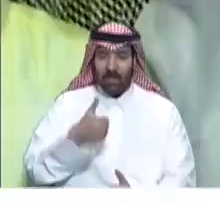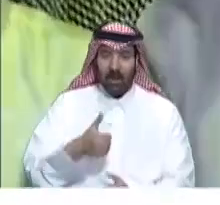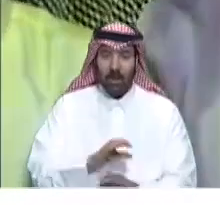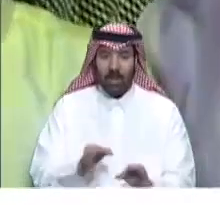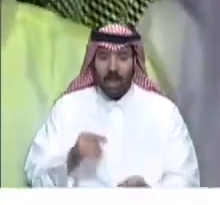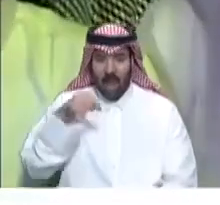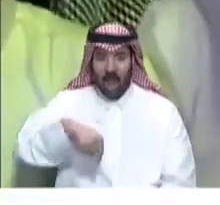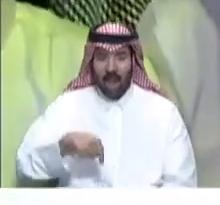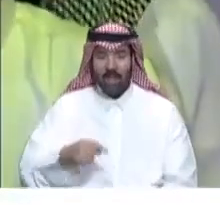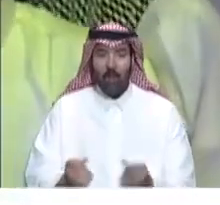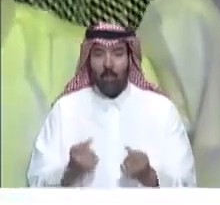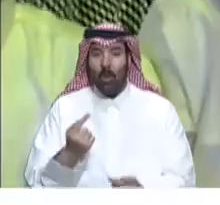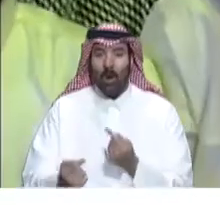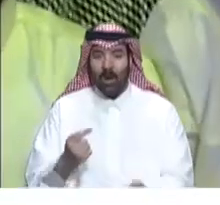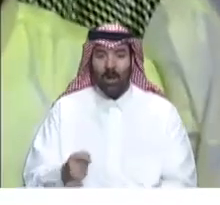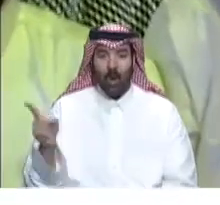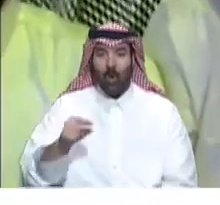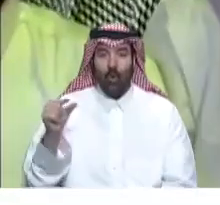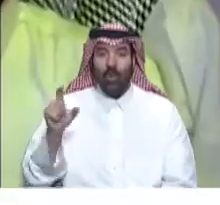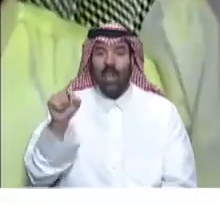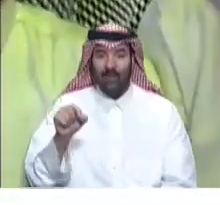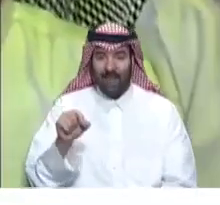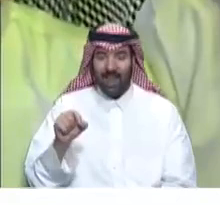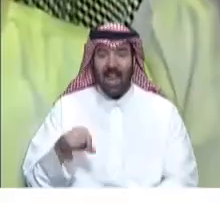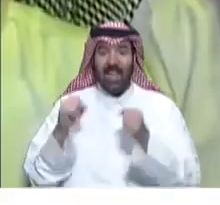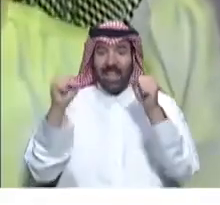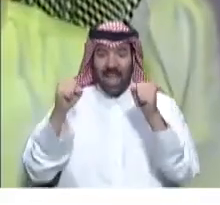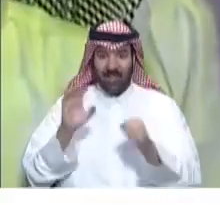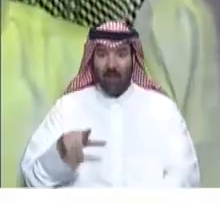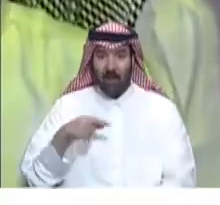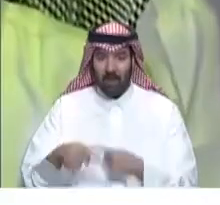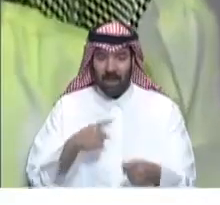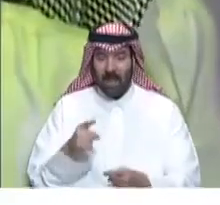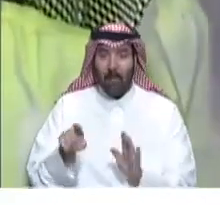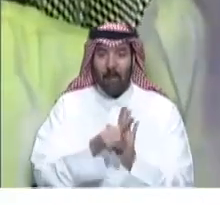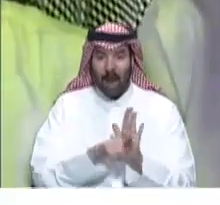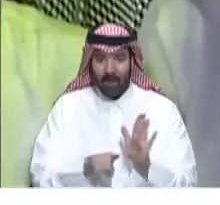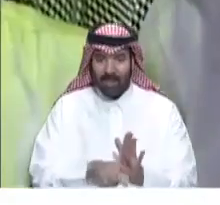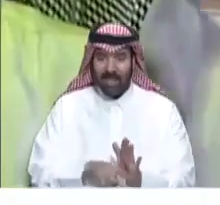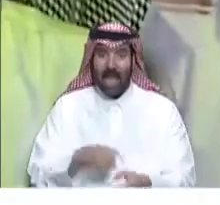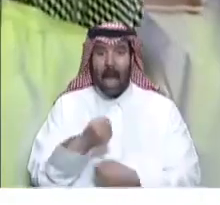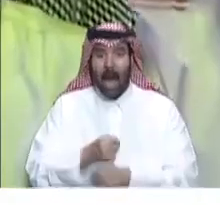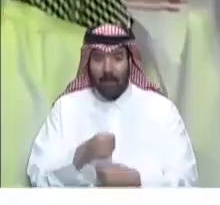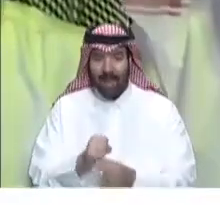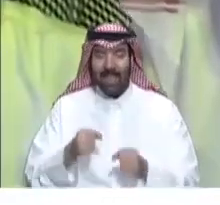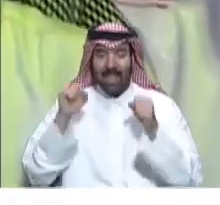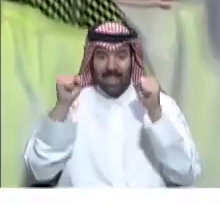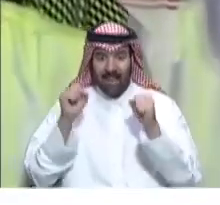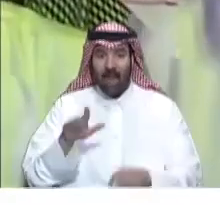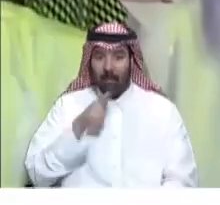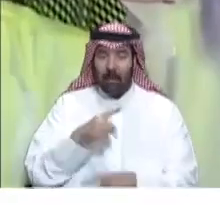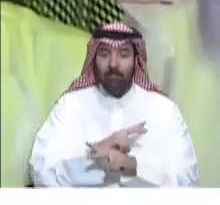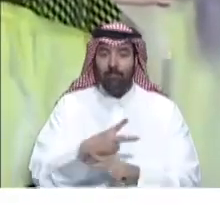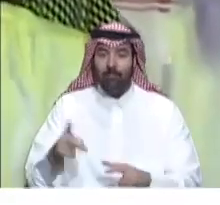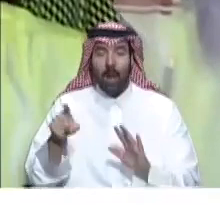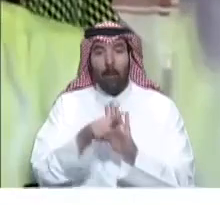وعافية. أتواجد الآن في منتزه الردة بحيث تقام فيها الفعاليات التي استعدت بها أمانة محافظة الطائف